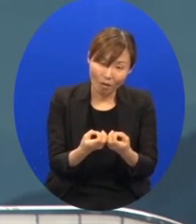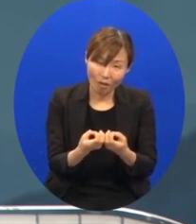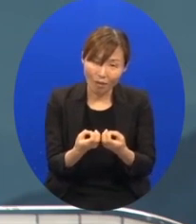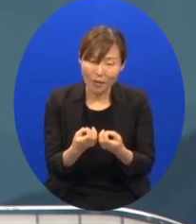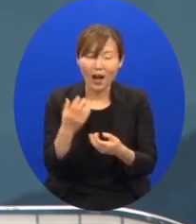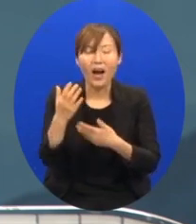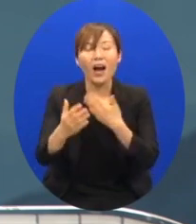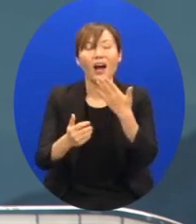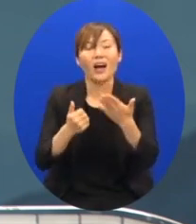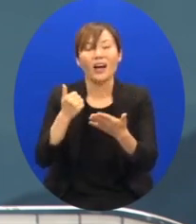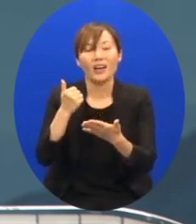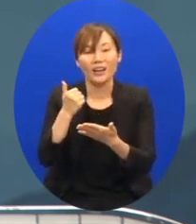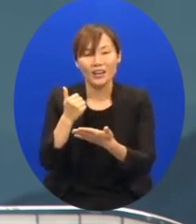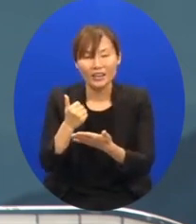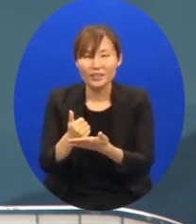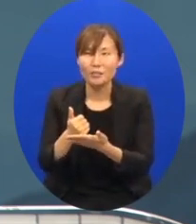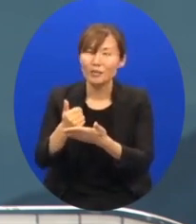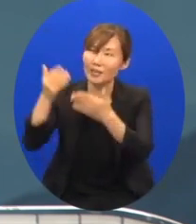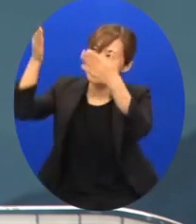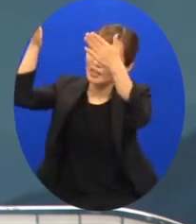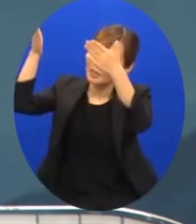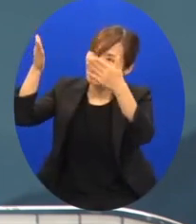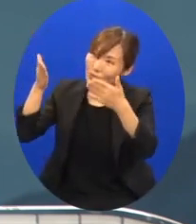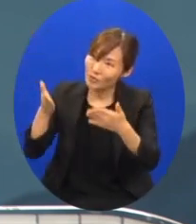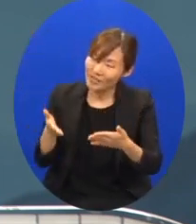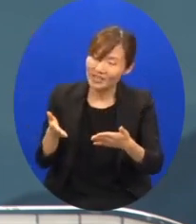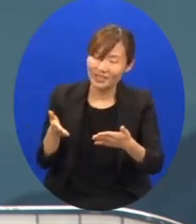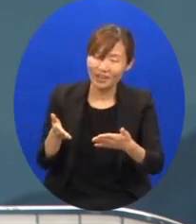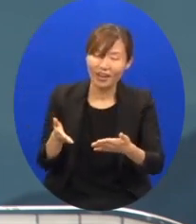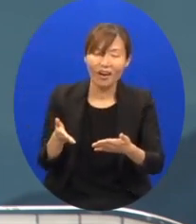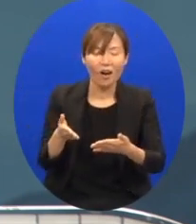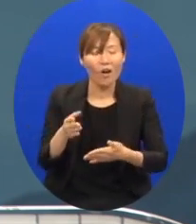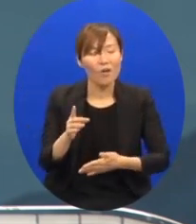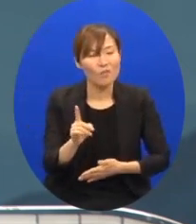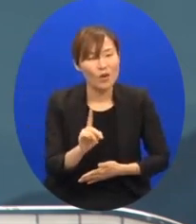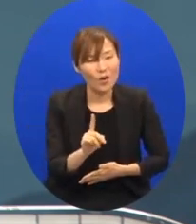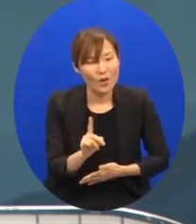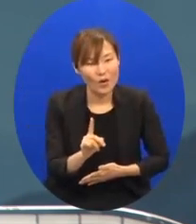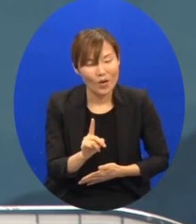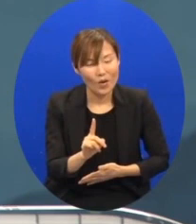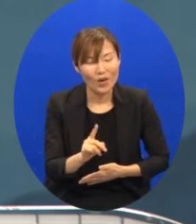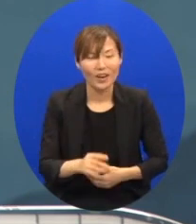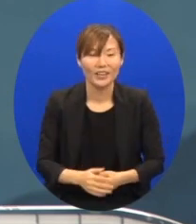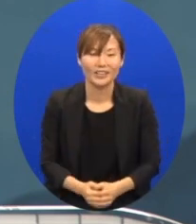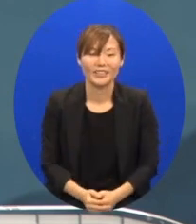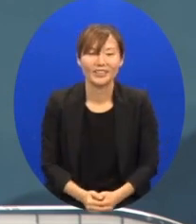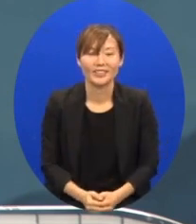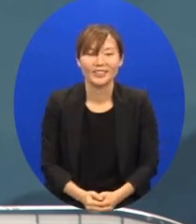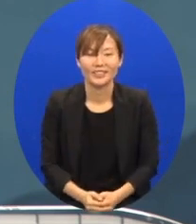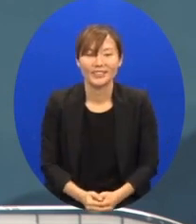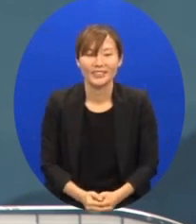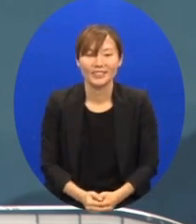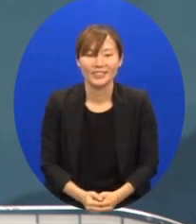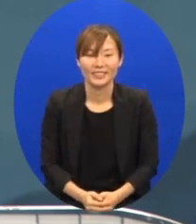하나님이 주시는 메시지가 뭔지 일터에서 사업장에서 직장에서 학교에서